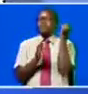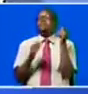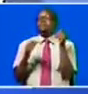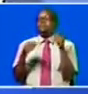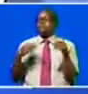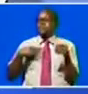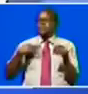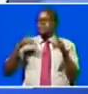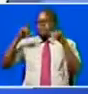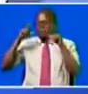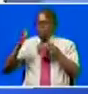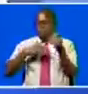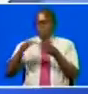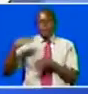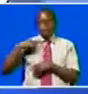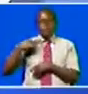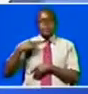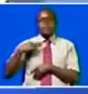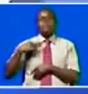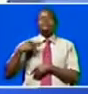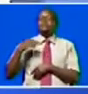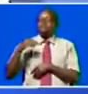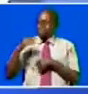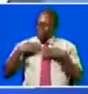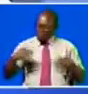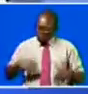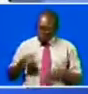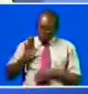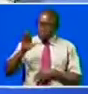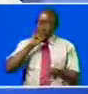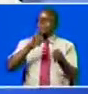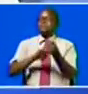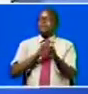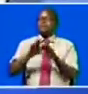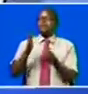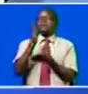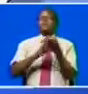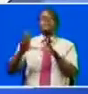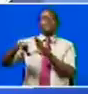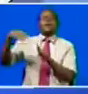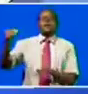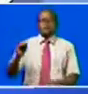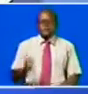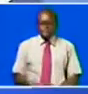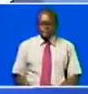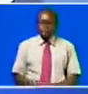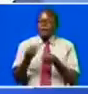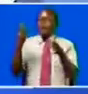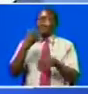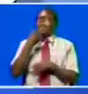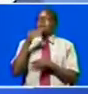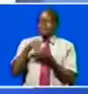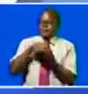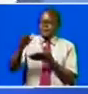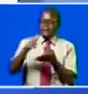vile unakaa." Manake mwili wako ni wa mume wako halali ule wa ndoa, lakini sio mtu wa nje. Jiulize, wanaume wangapi utakuwa unatumia hizo